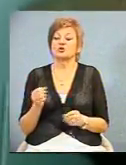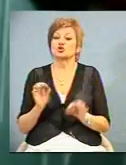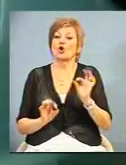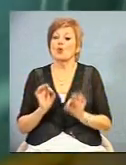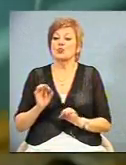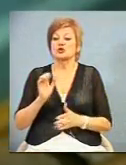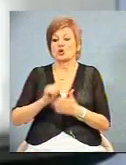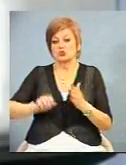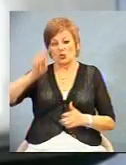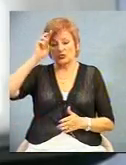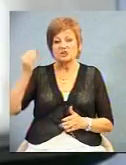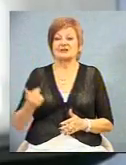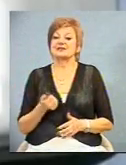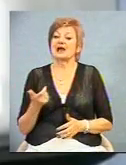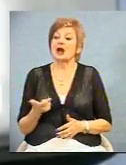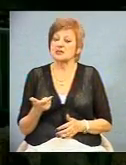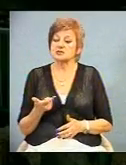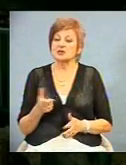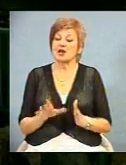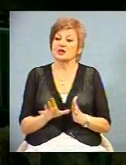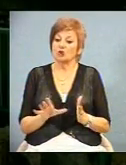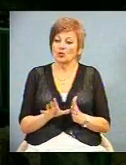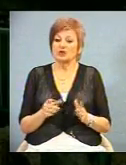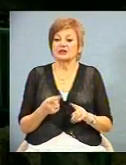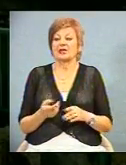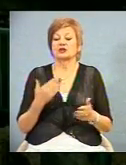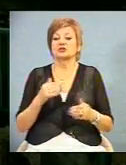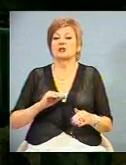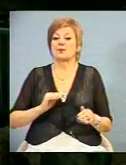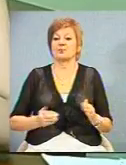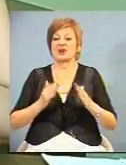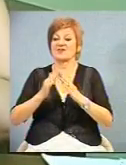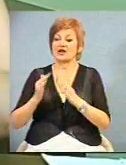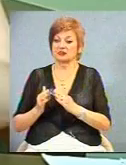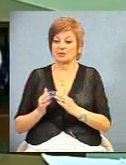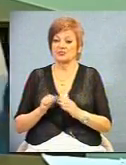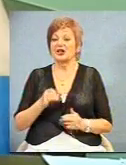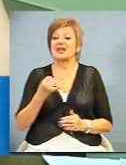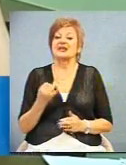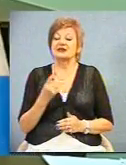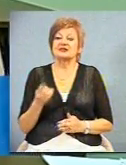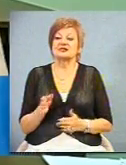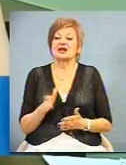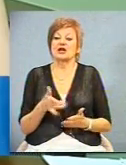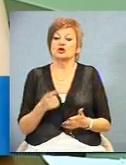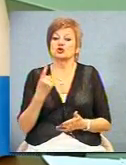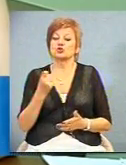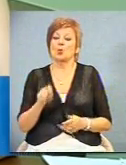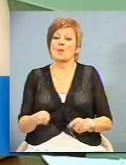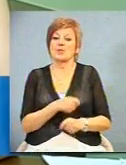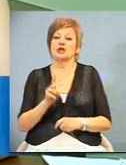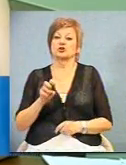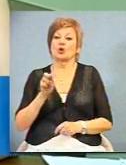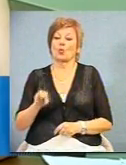компенсацію від держави за газ та електроенергію. Зокрема, це стосується приватного сектора. Із розрахунку 100 метрів